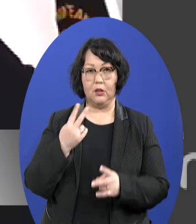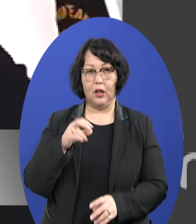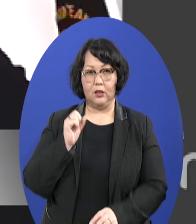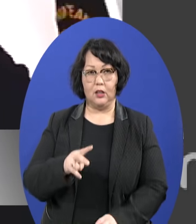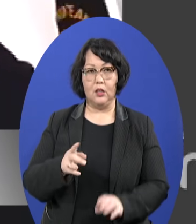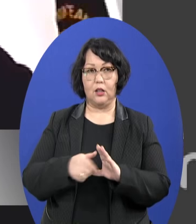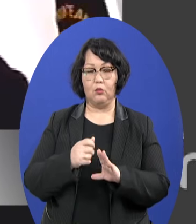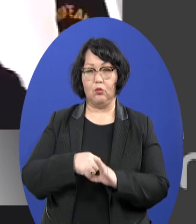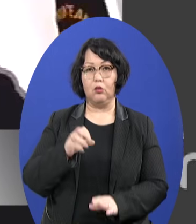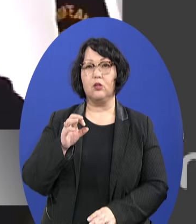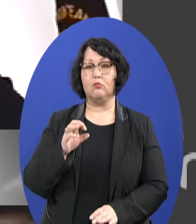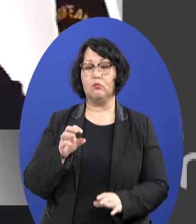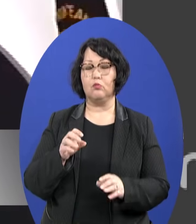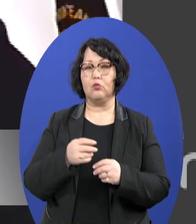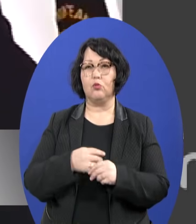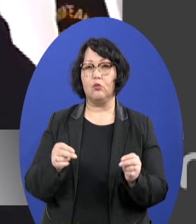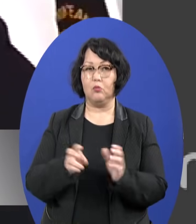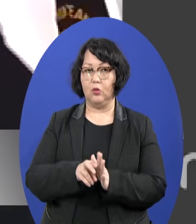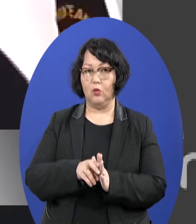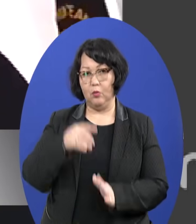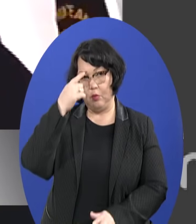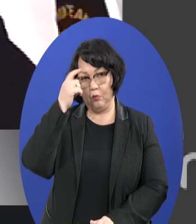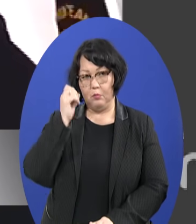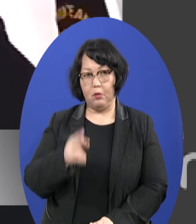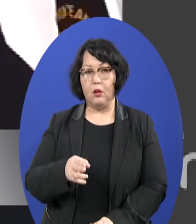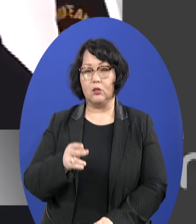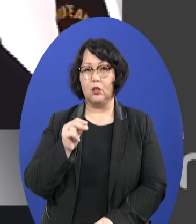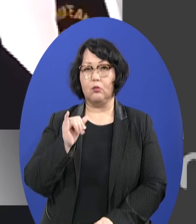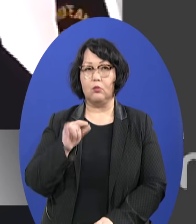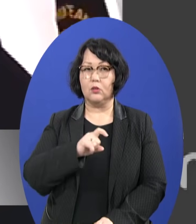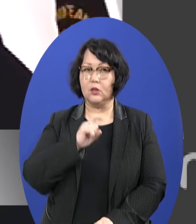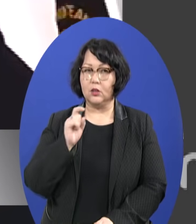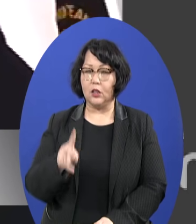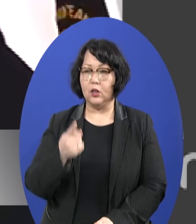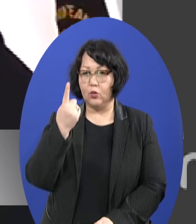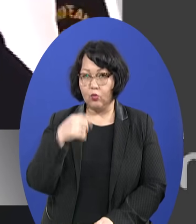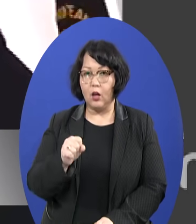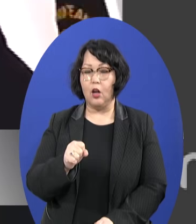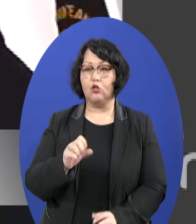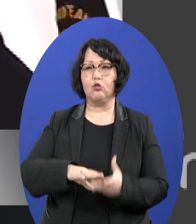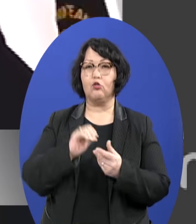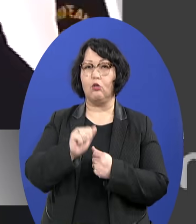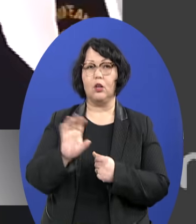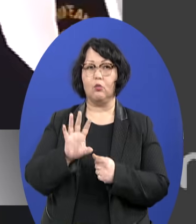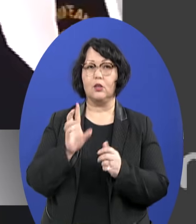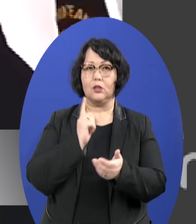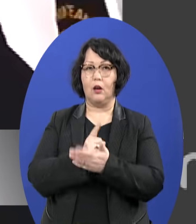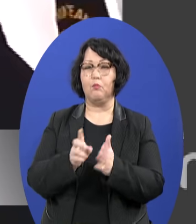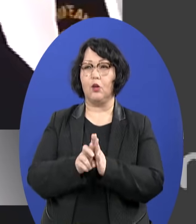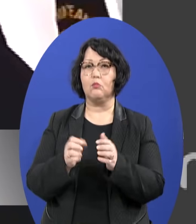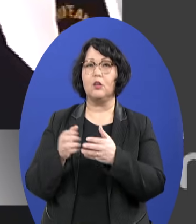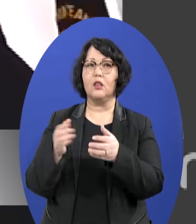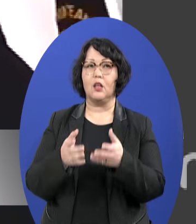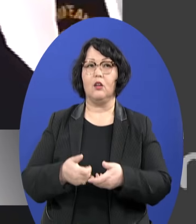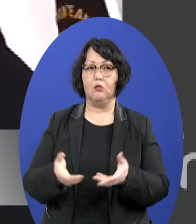өршөөл ер нь Монгол банкны энэ хэвийн бус муу зээлтгчдэд бид өршөөл, нэг удаагийн өршөөлийг зайлшгүй үзүүлсэн байна. Тэгэхээр энэ сандыг